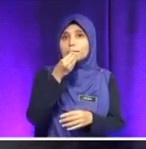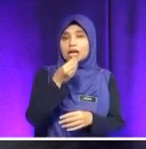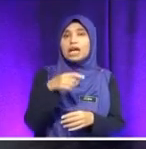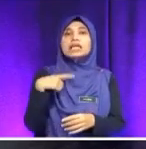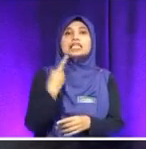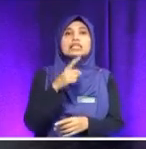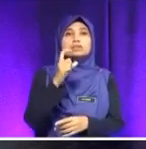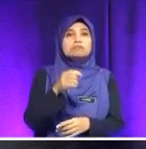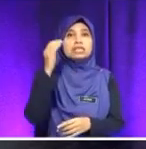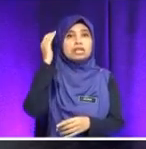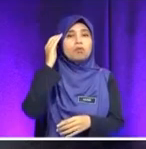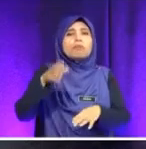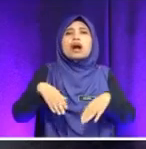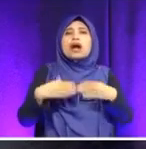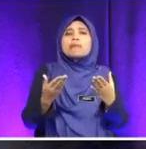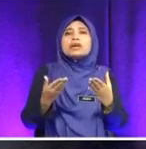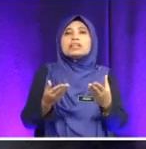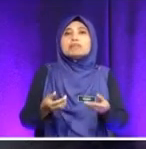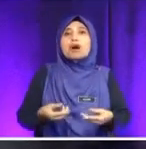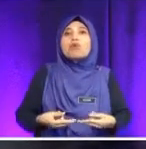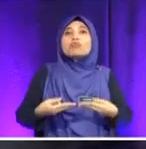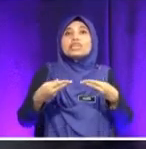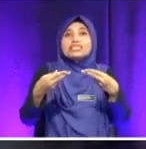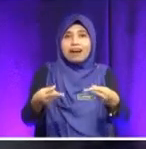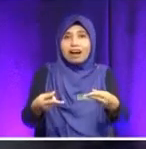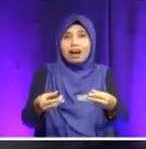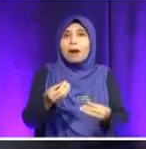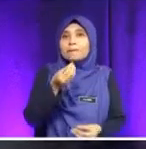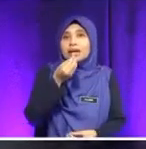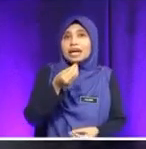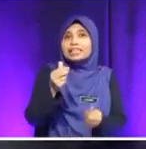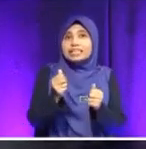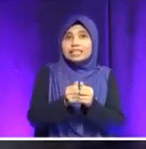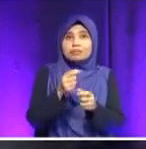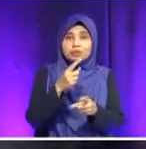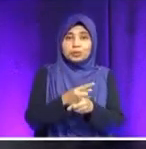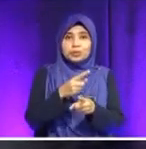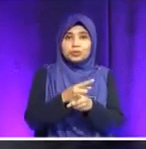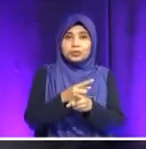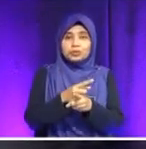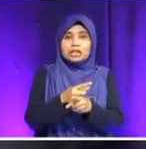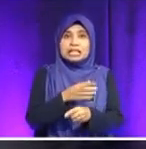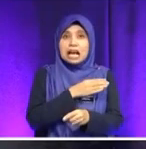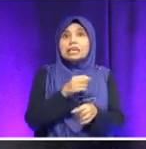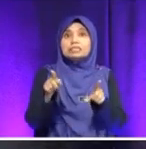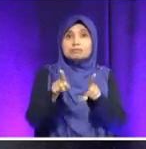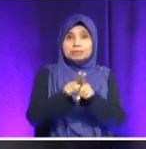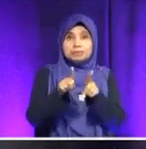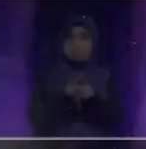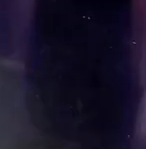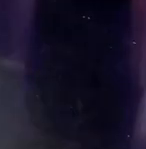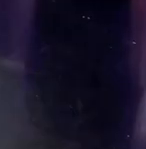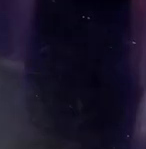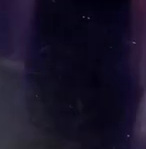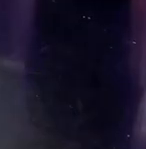catering dan penyajian. Tingkatan 4 hari ini kita nak belajar, betul cikgu? Ya, betul. Dan kita ada juga bersama dengan kita pada hari ini jurubahasa